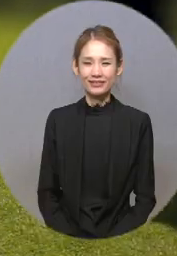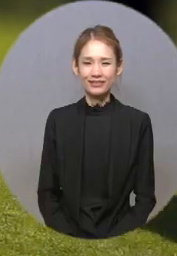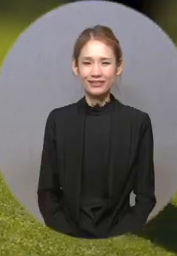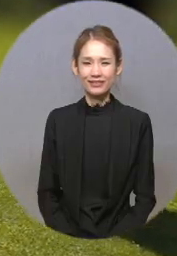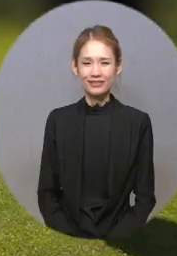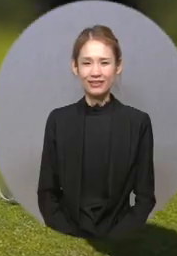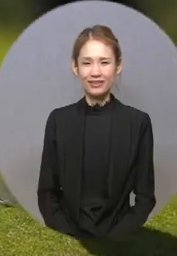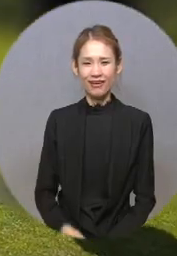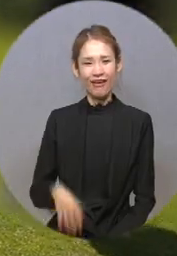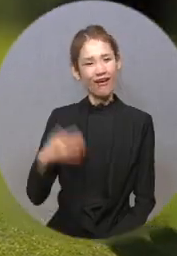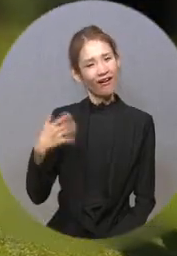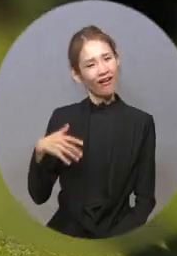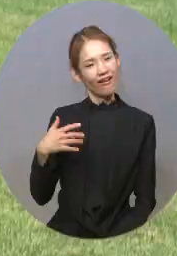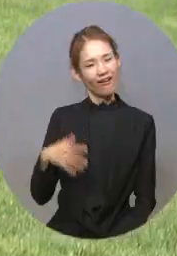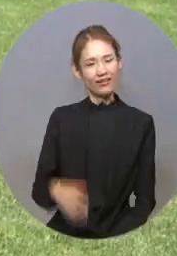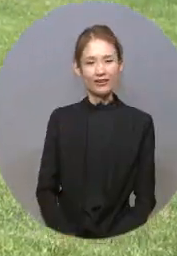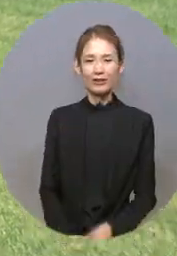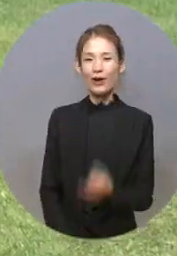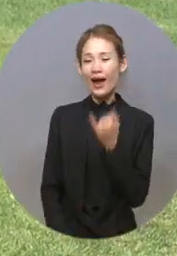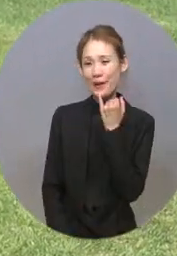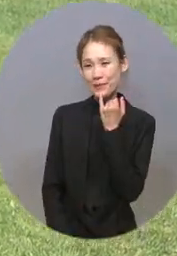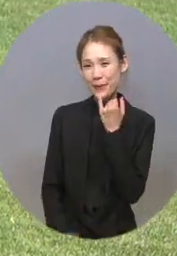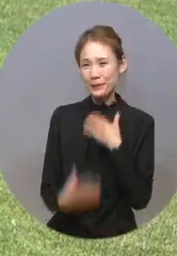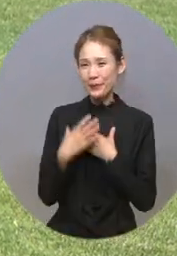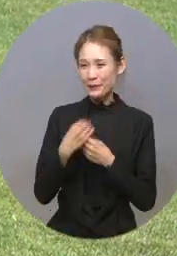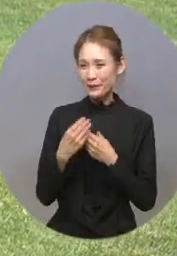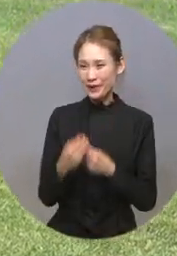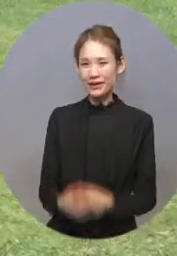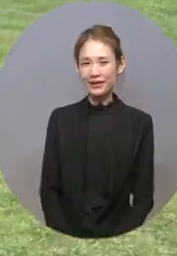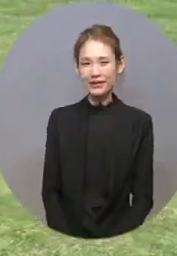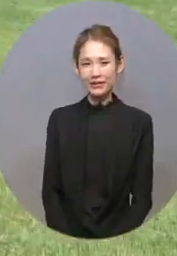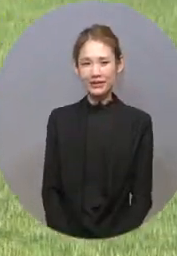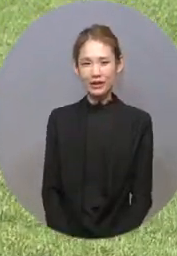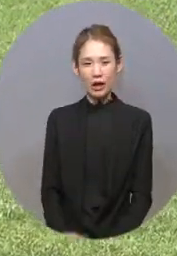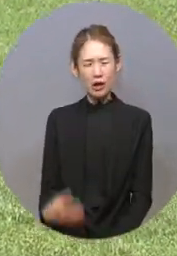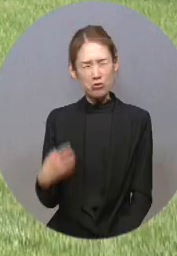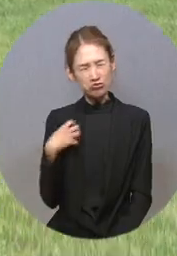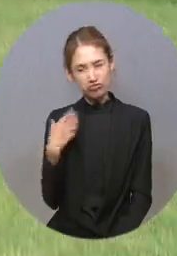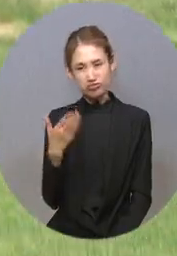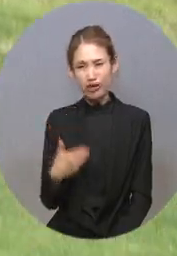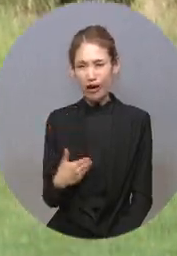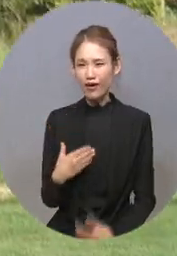와. 괜찮아, 편하게 하도 돼. 야, 그렇게 응? 부담을 주고 뭘 편하게 해?